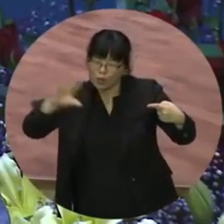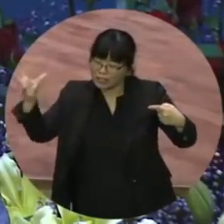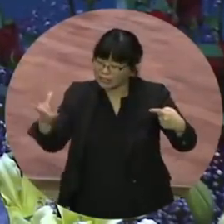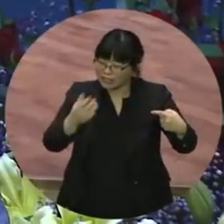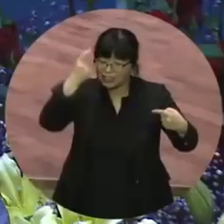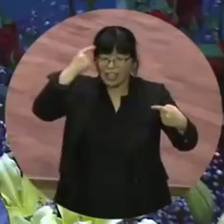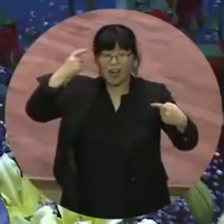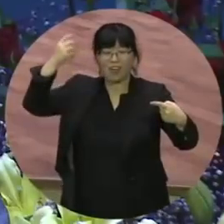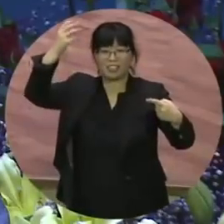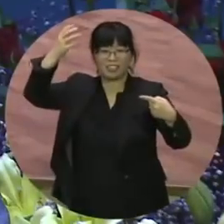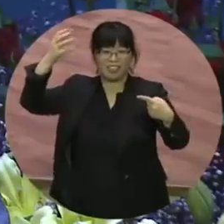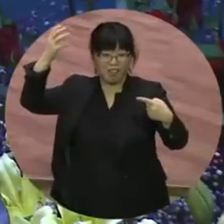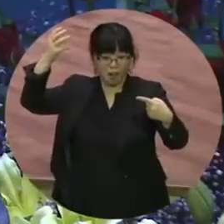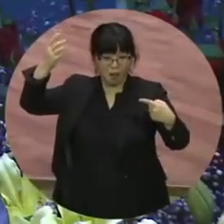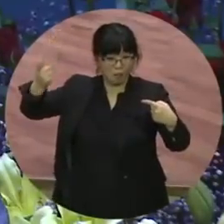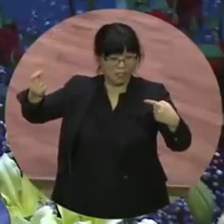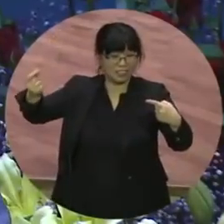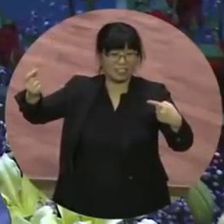아유,